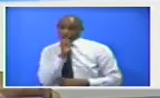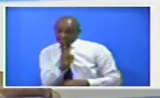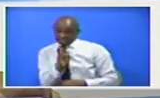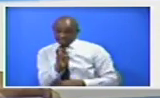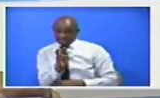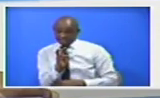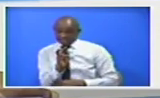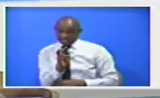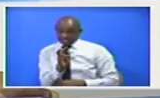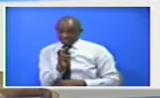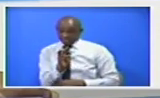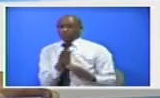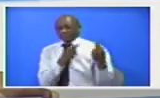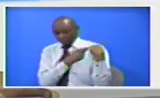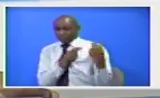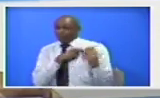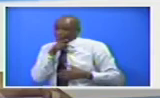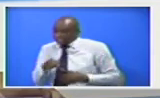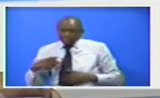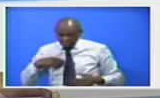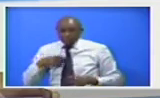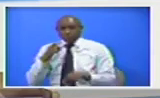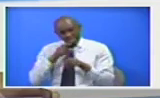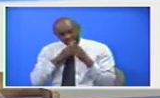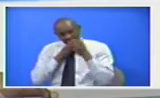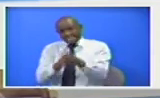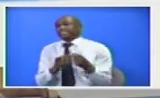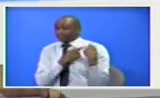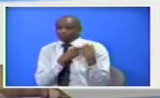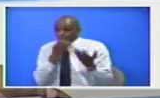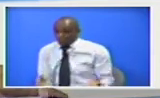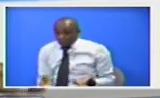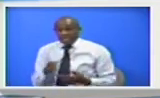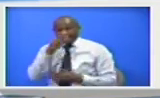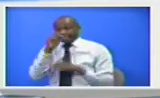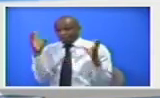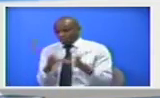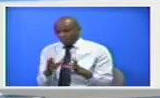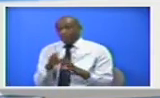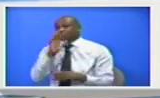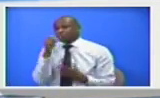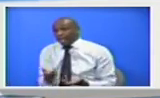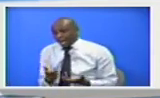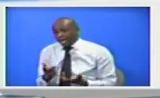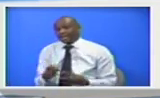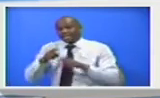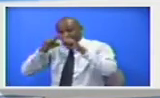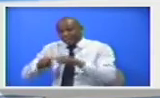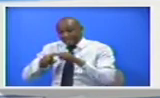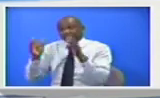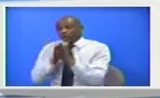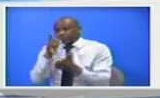ni accountability ya viongozi wa NASA itakuwepo kulingana na